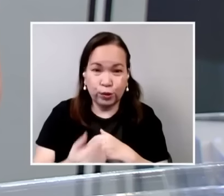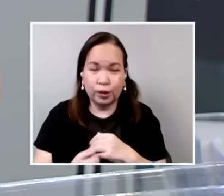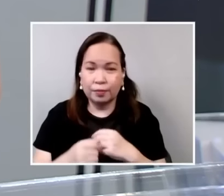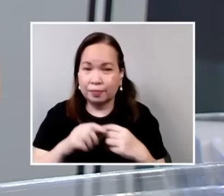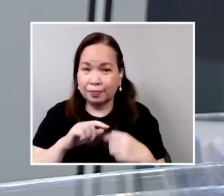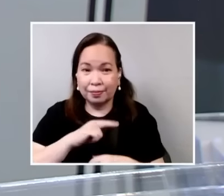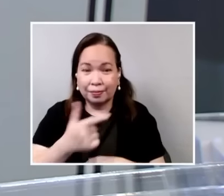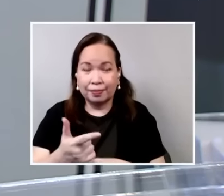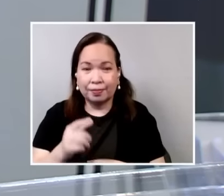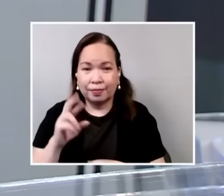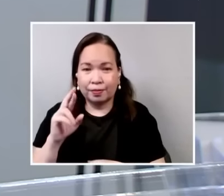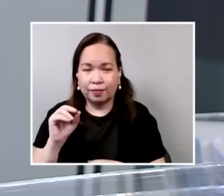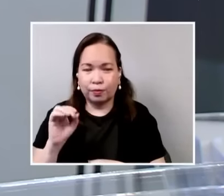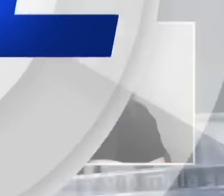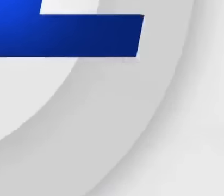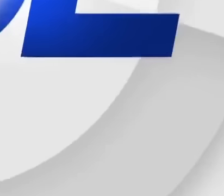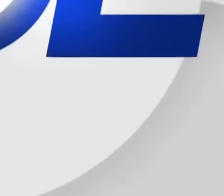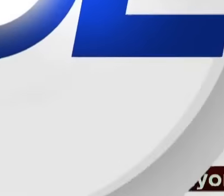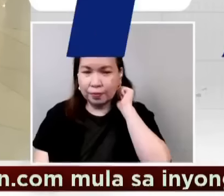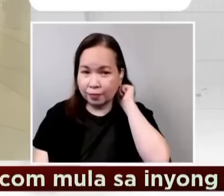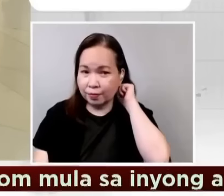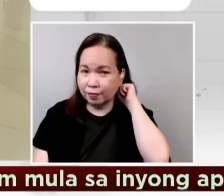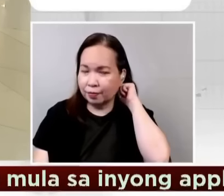Nagpapatrol, Rod Macenas.